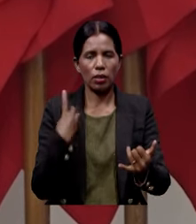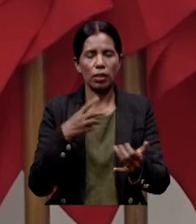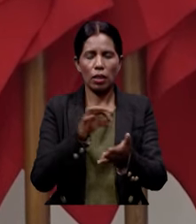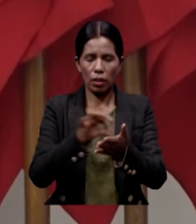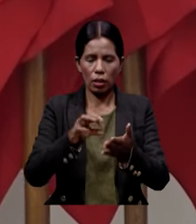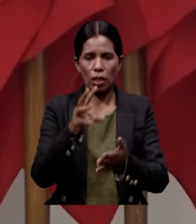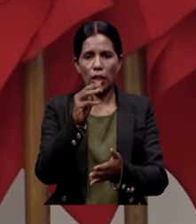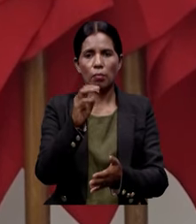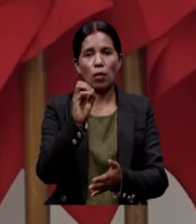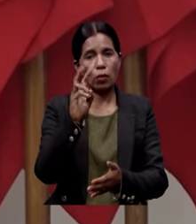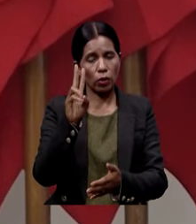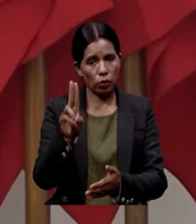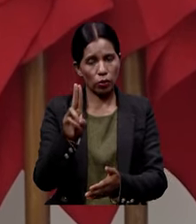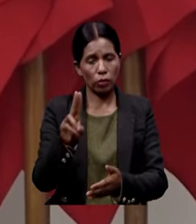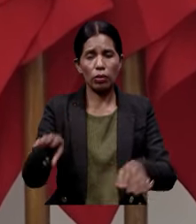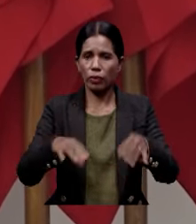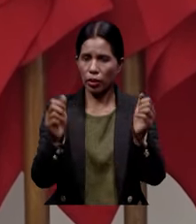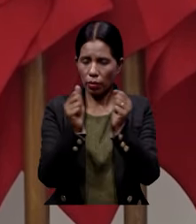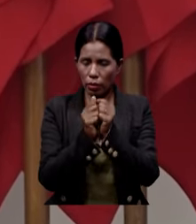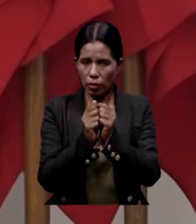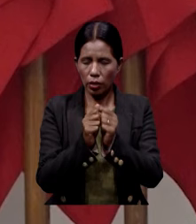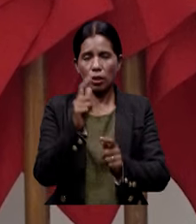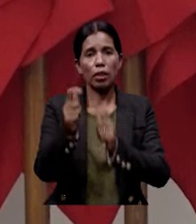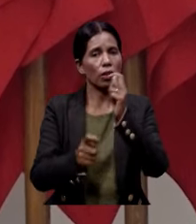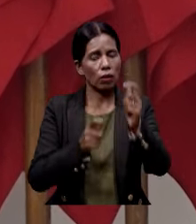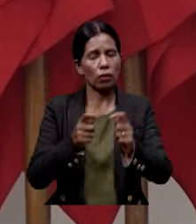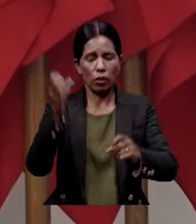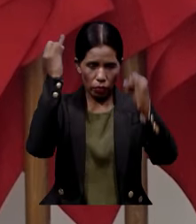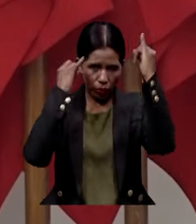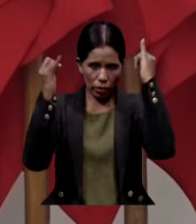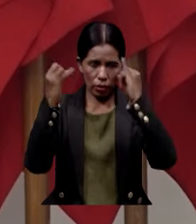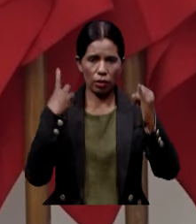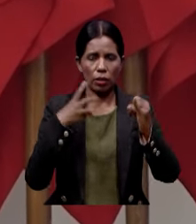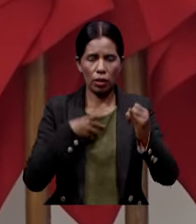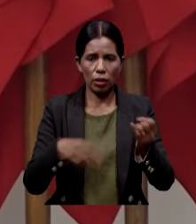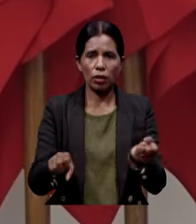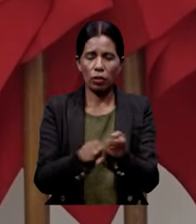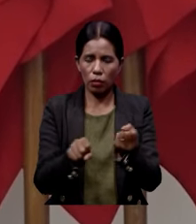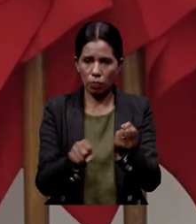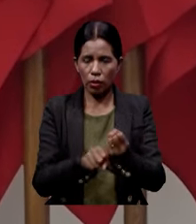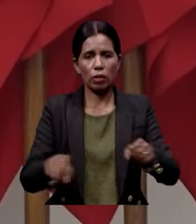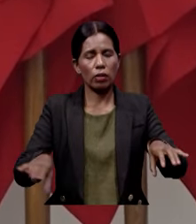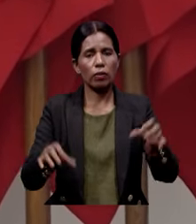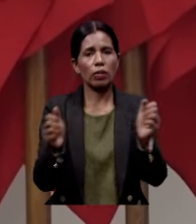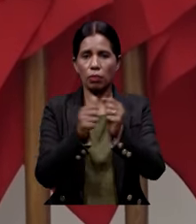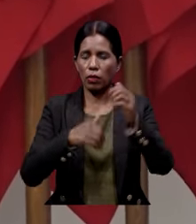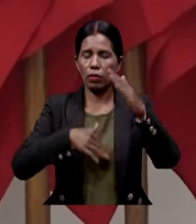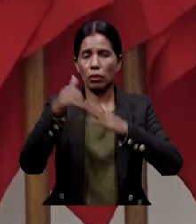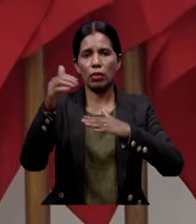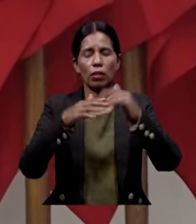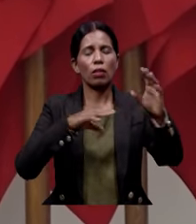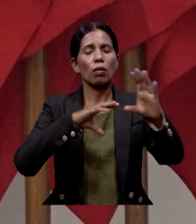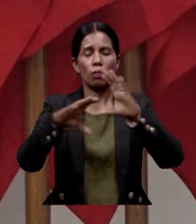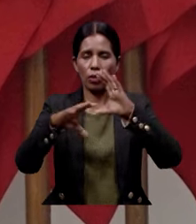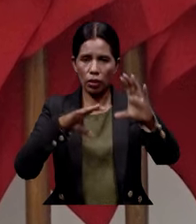MOU kerjasama teknologi informasi, kita juga mendorong kerjasama infrastruktur telekomunikasi